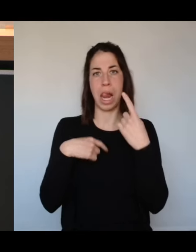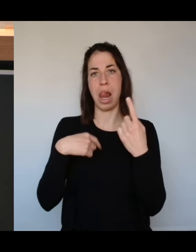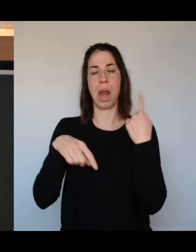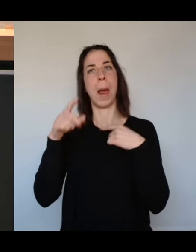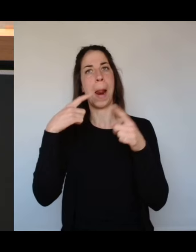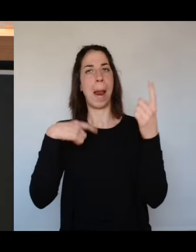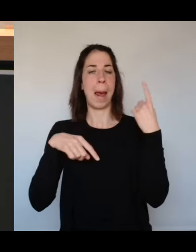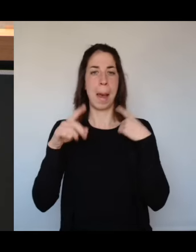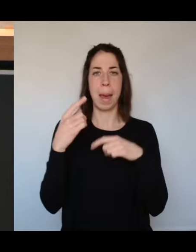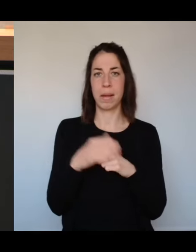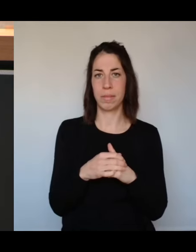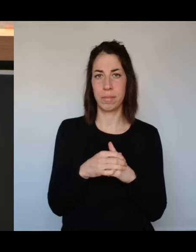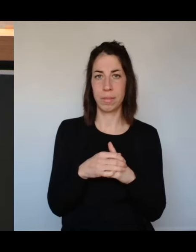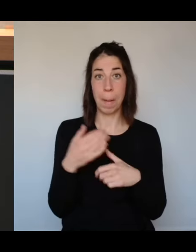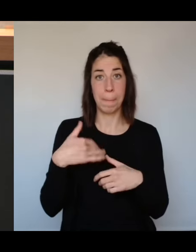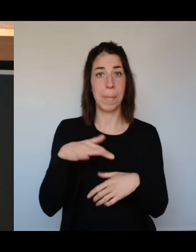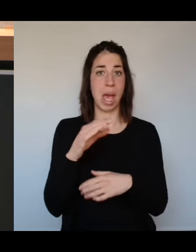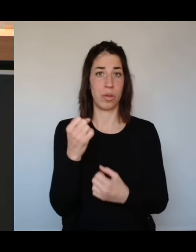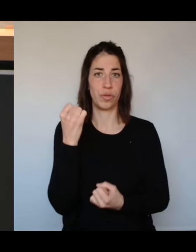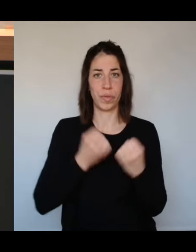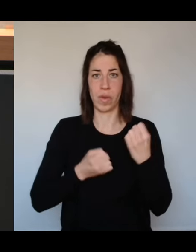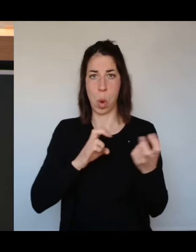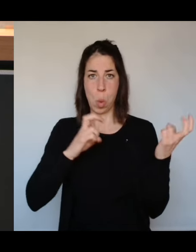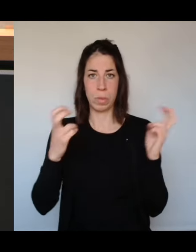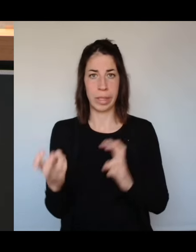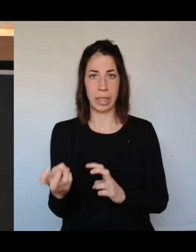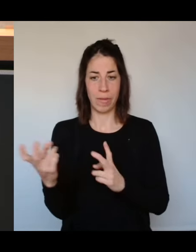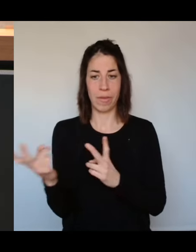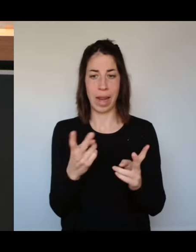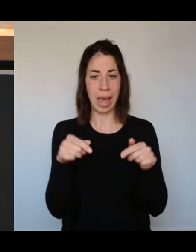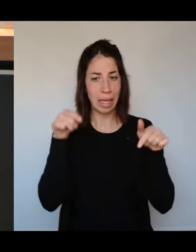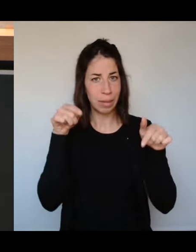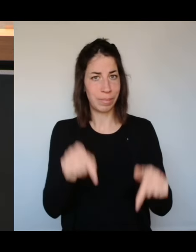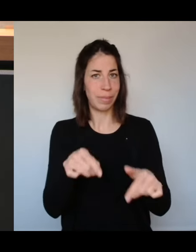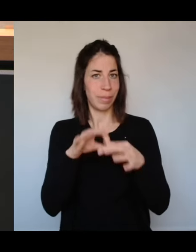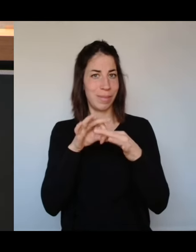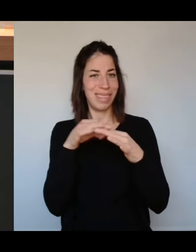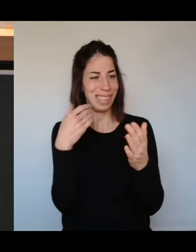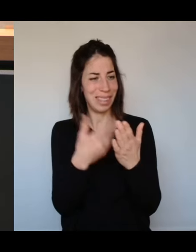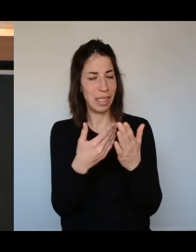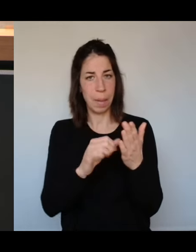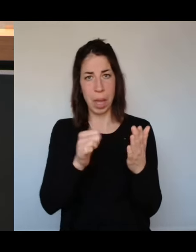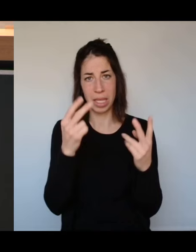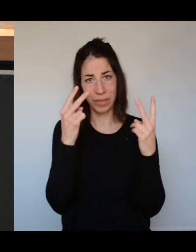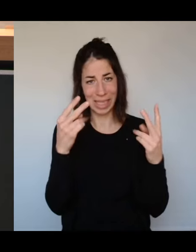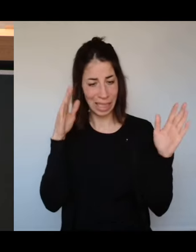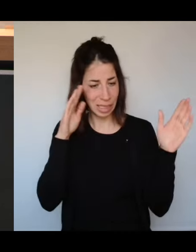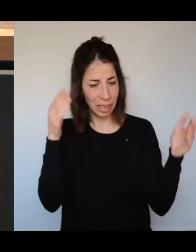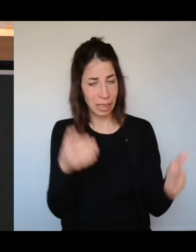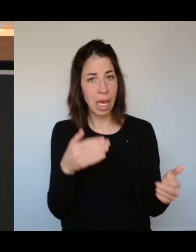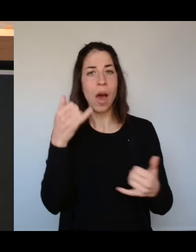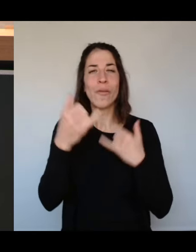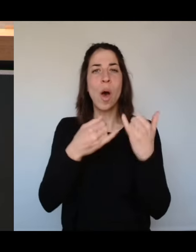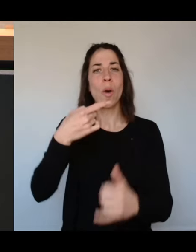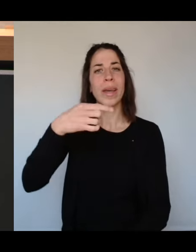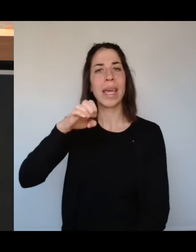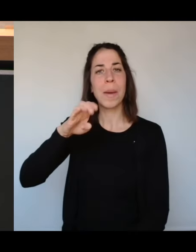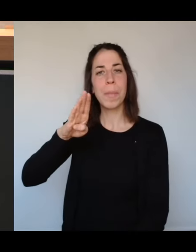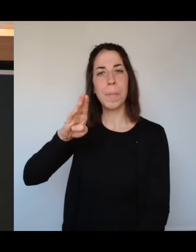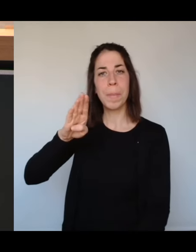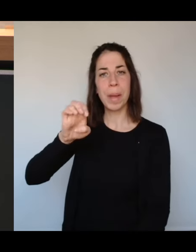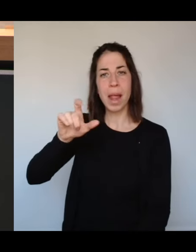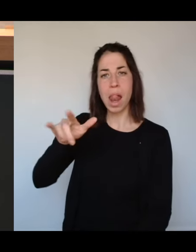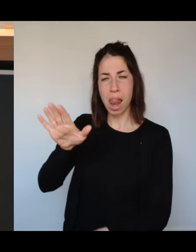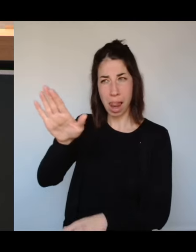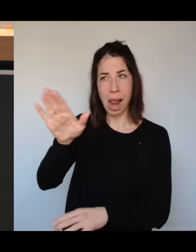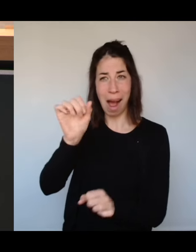in erster Linie geht. Und ich glaube, Frau Gebel, wenn Ihre Pflegefachkraft hören würde, dass Sie diese Ausdrücke bemühen,